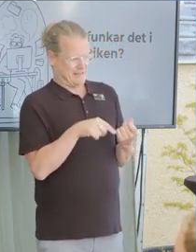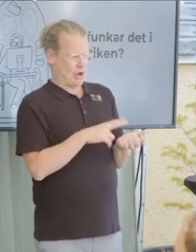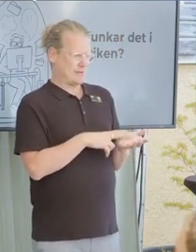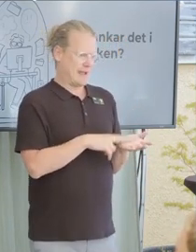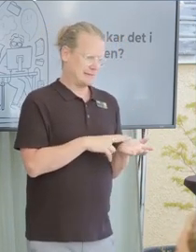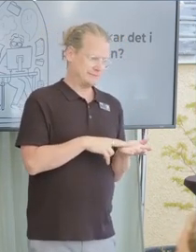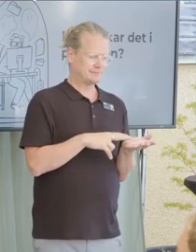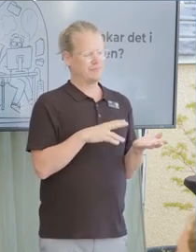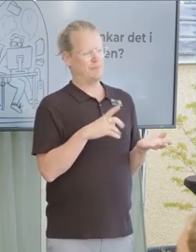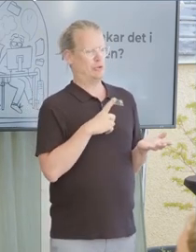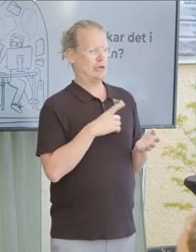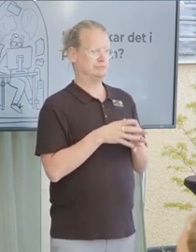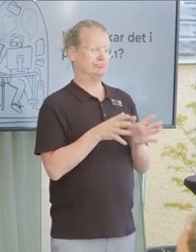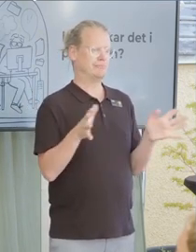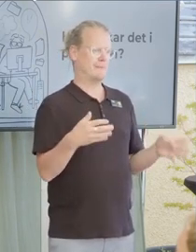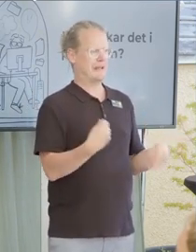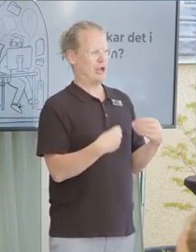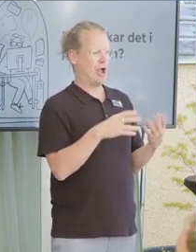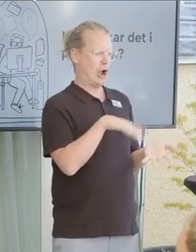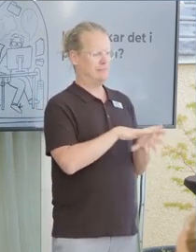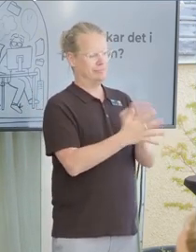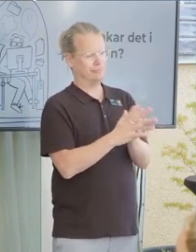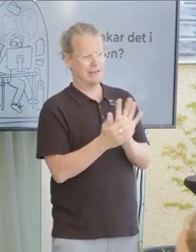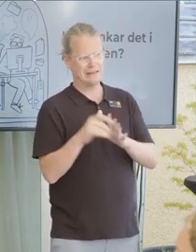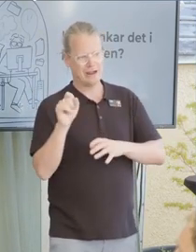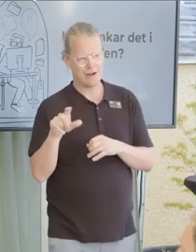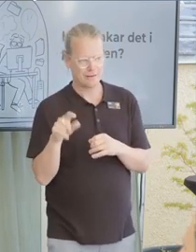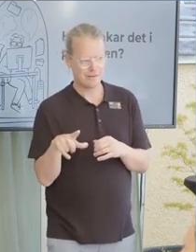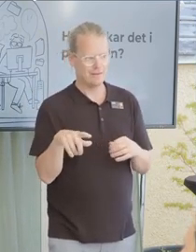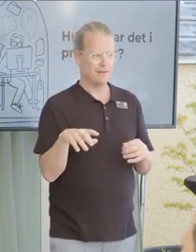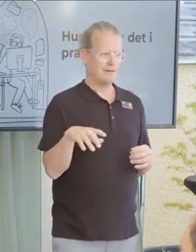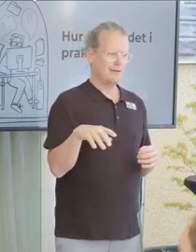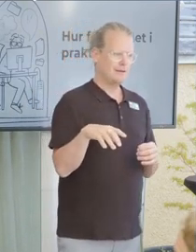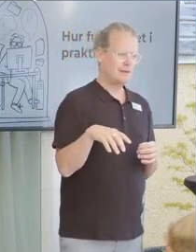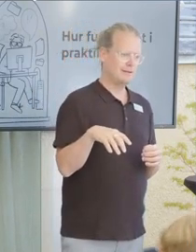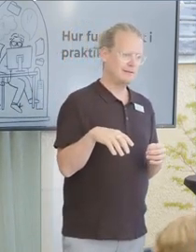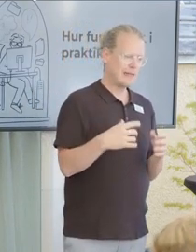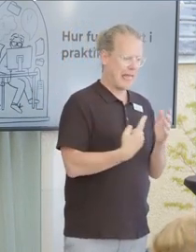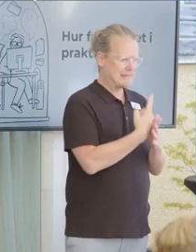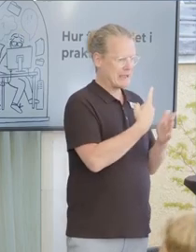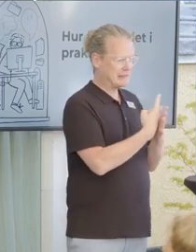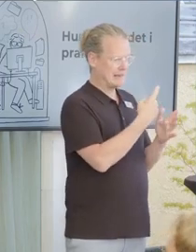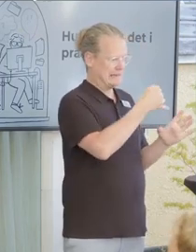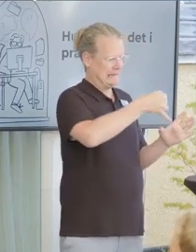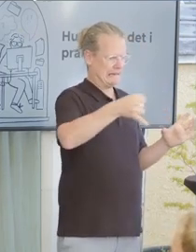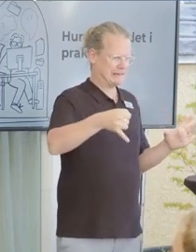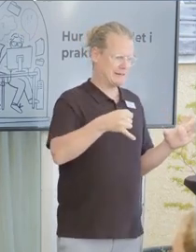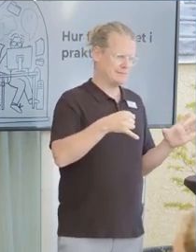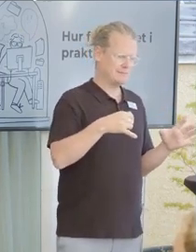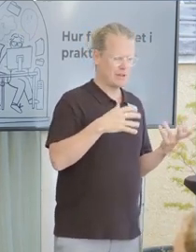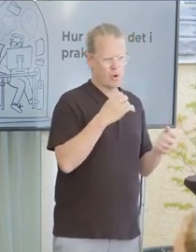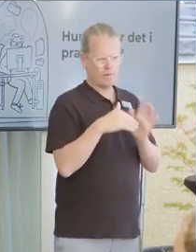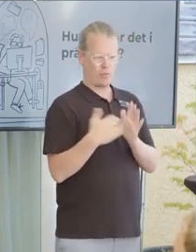digitaliserat. Ja, men allt riksdagstryck sedan Gustav Vasa finns tillgängligt öppet. Det är fantastiskt. Mm. Och